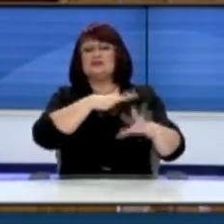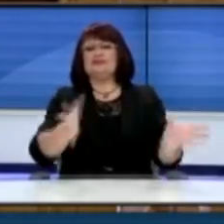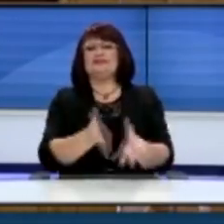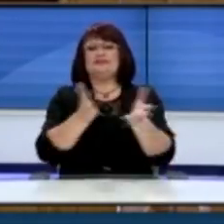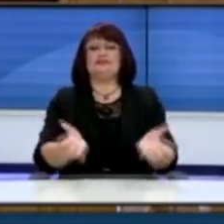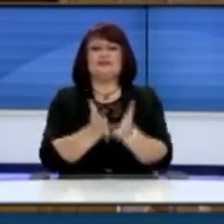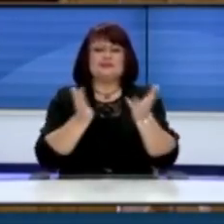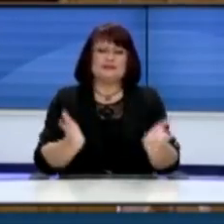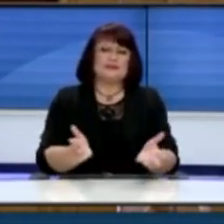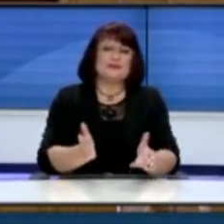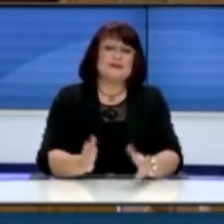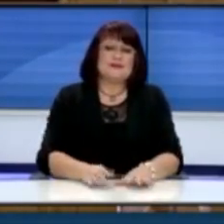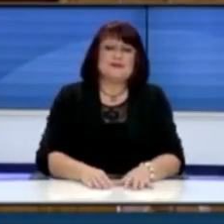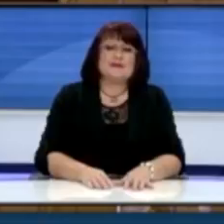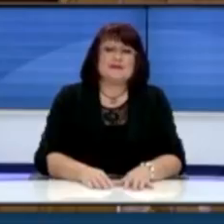λίγο